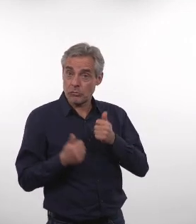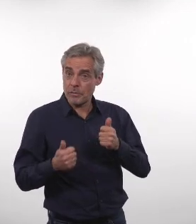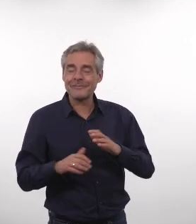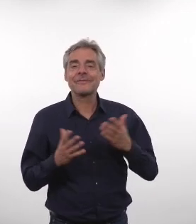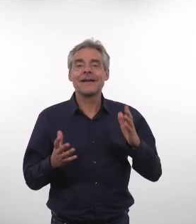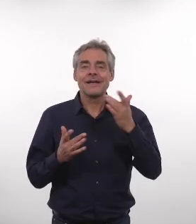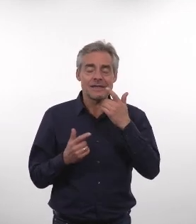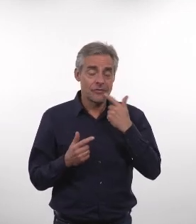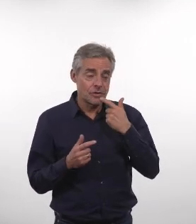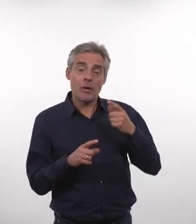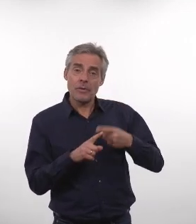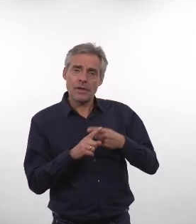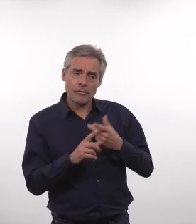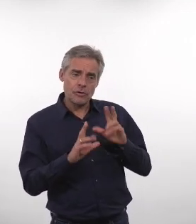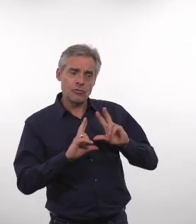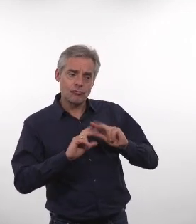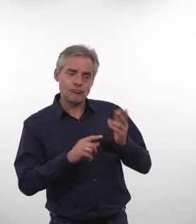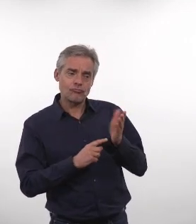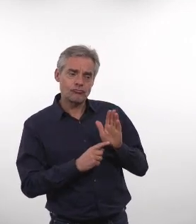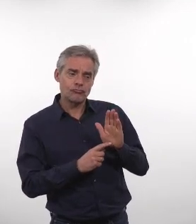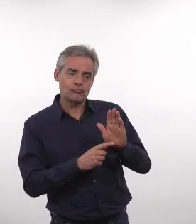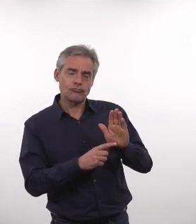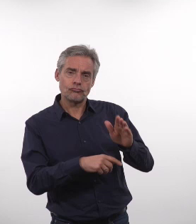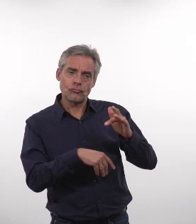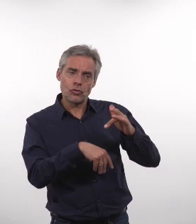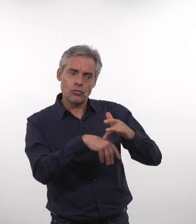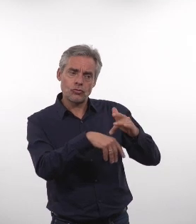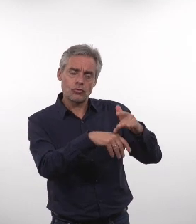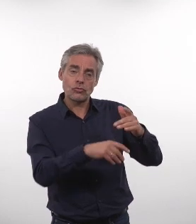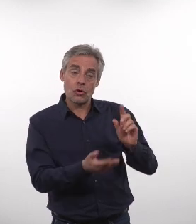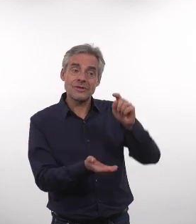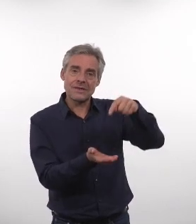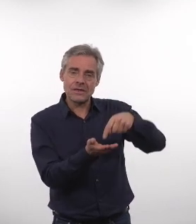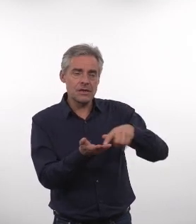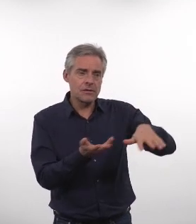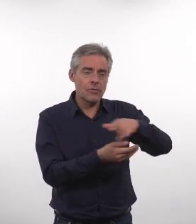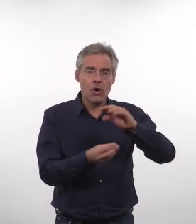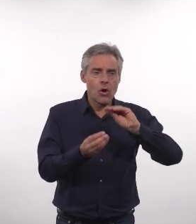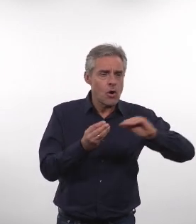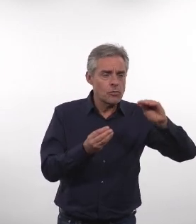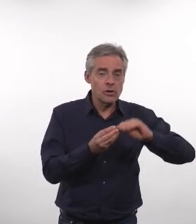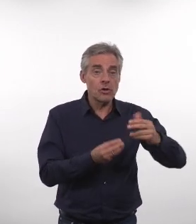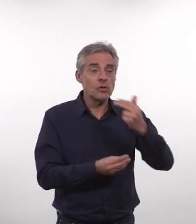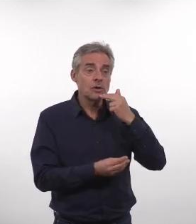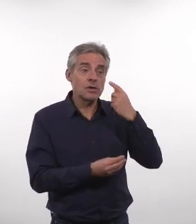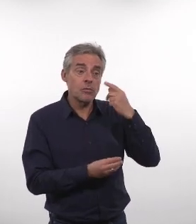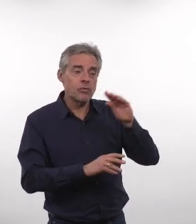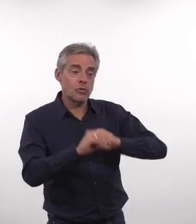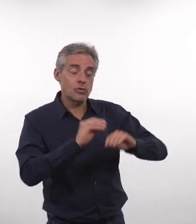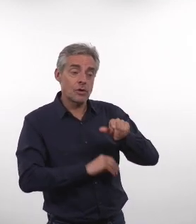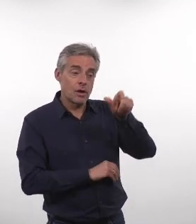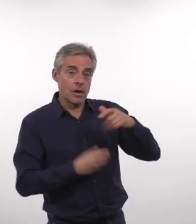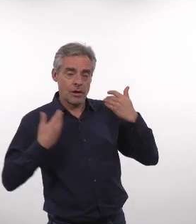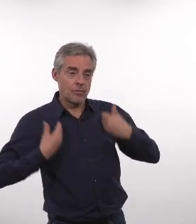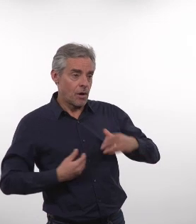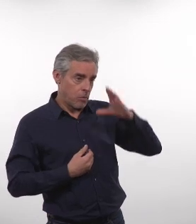faire une exposition progressive à la fois aux lieux de soins, aux objets qui vont servir aux soins et aux personnes, donc aux professionnels